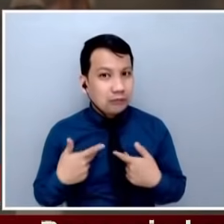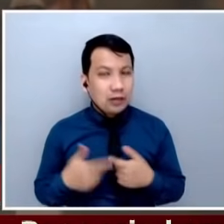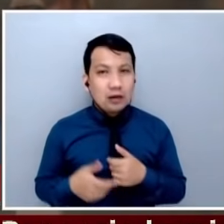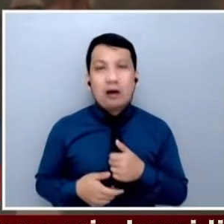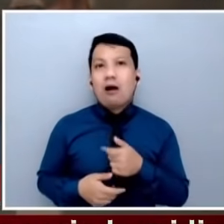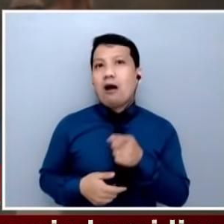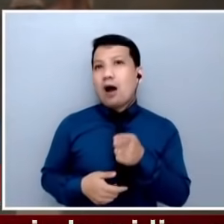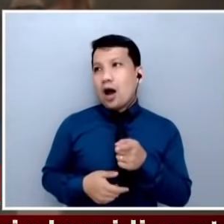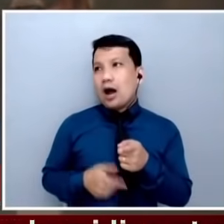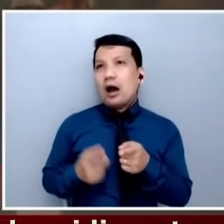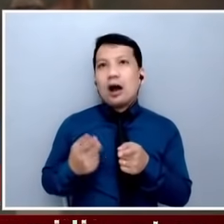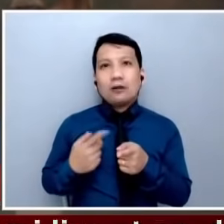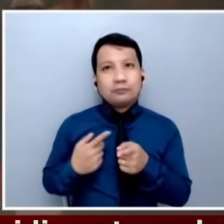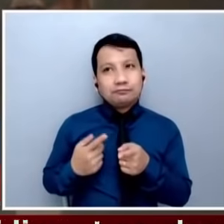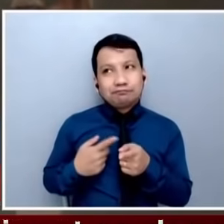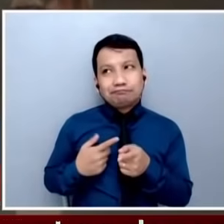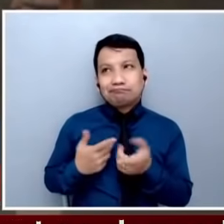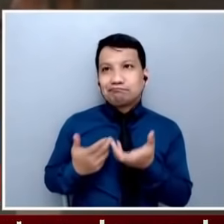iba,